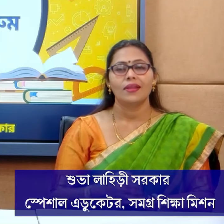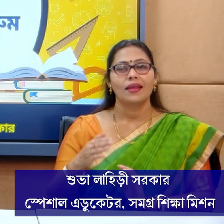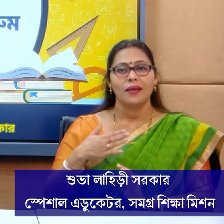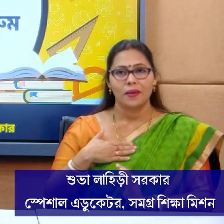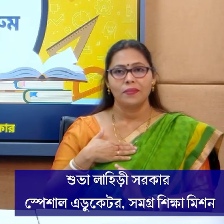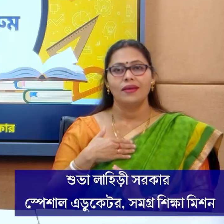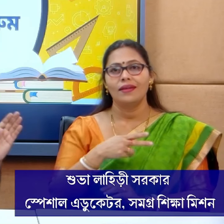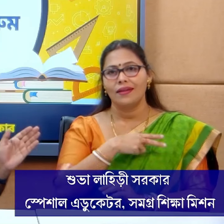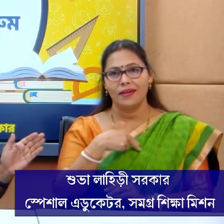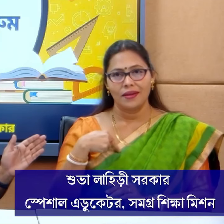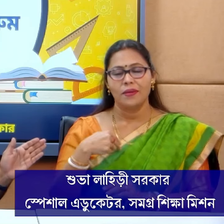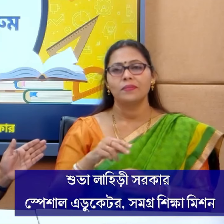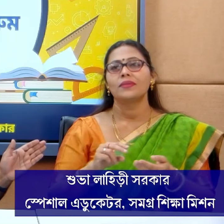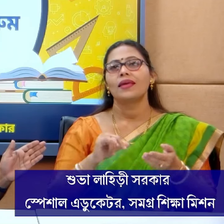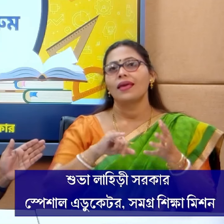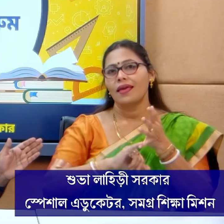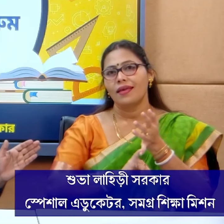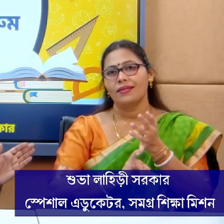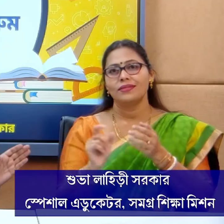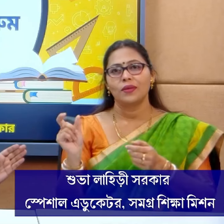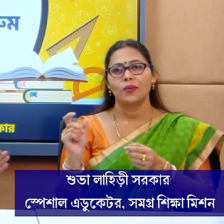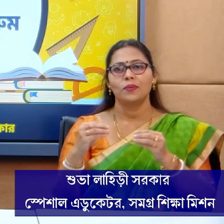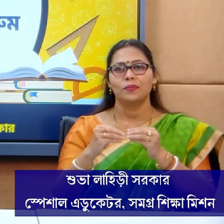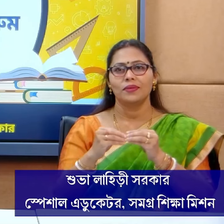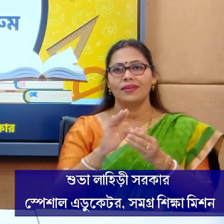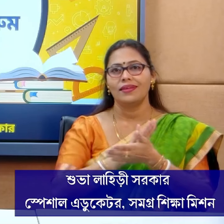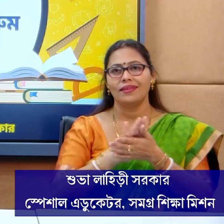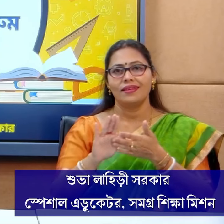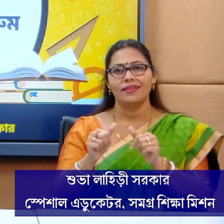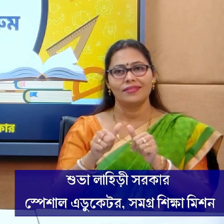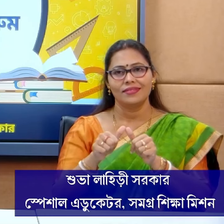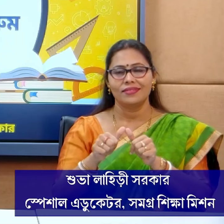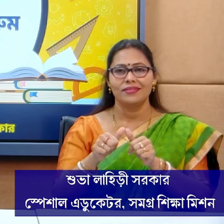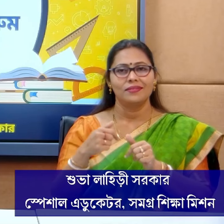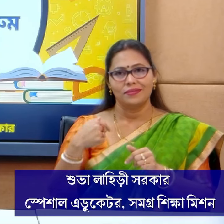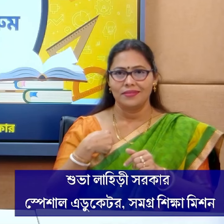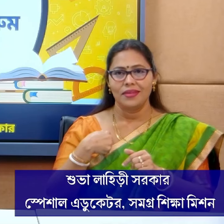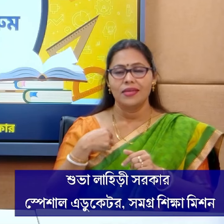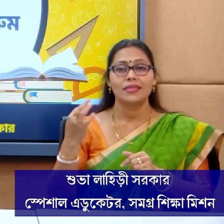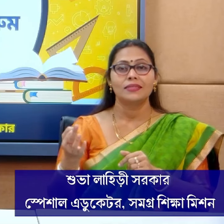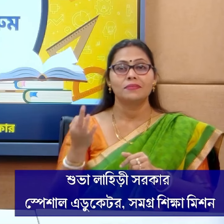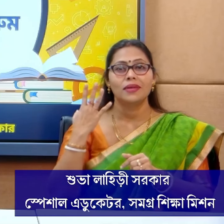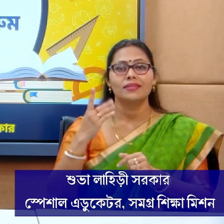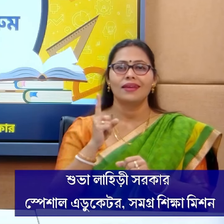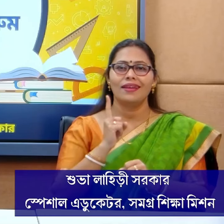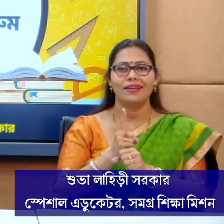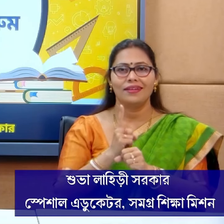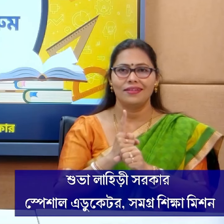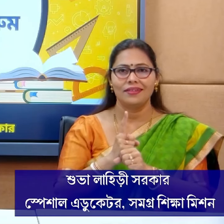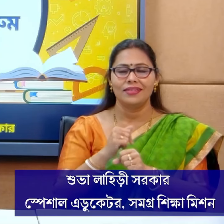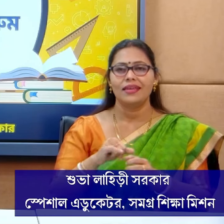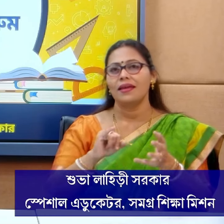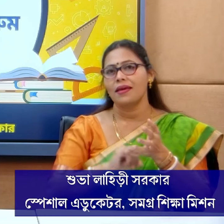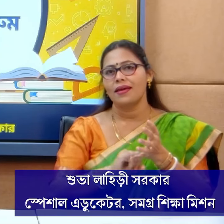আমার বাঁদিকে আছেন শুভা লাহিরী সরকার স্পেশাল এডুকেটর